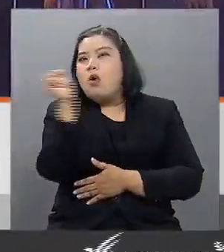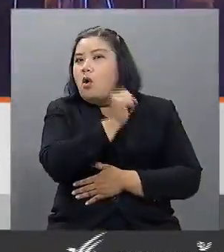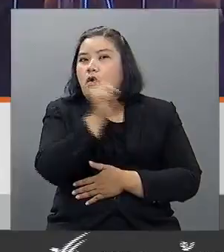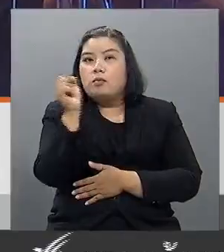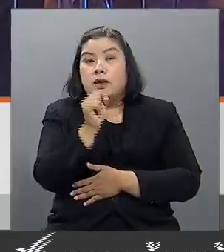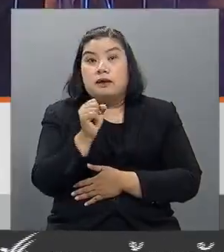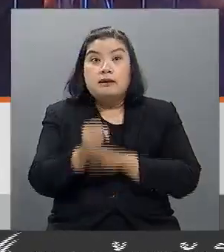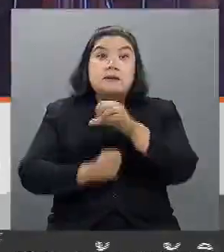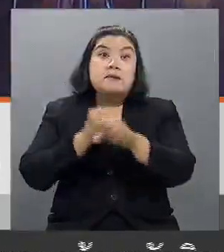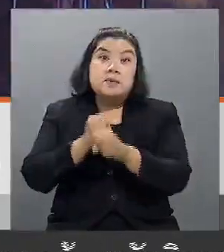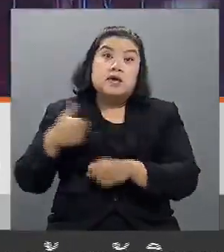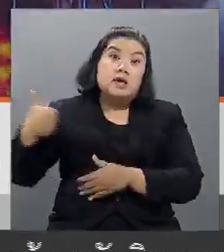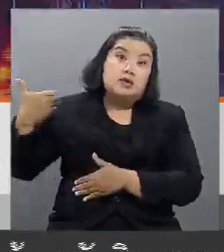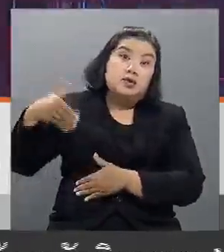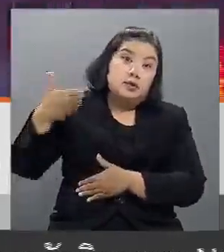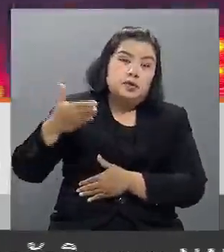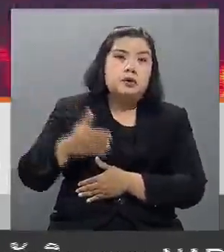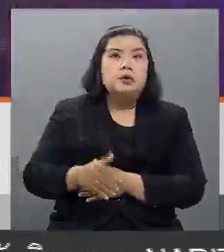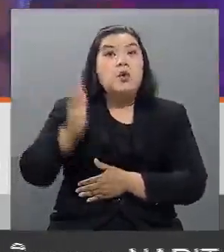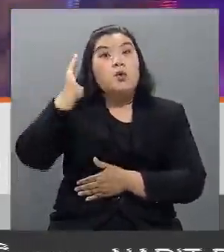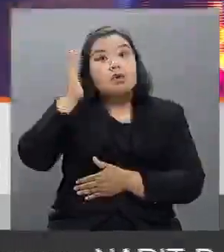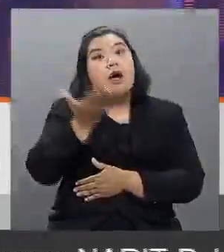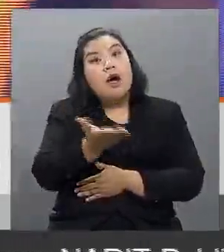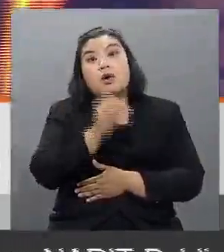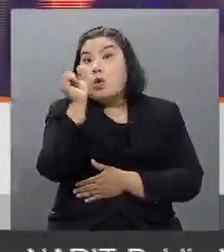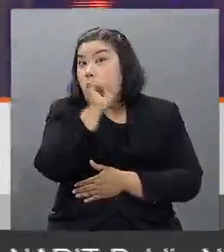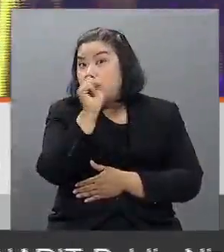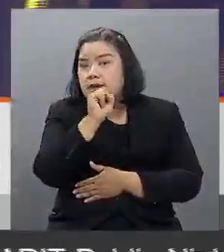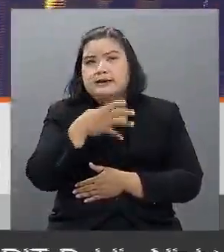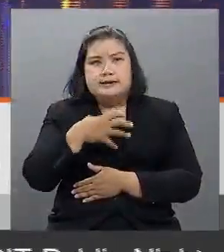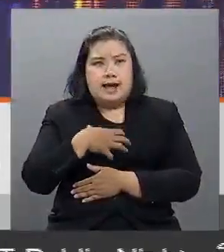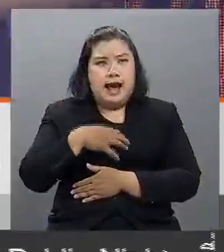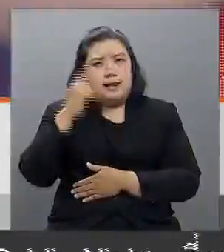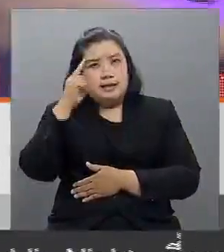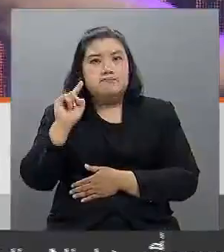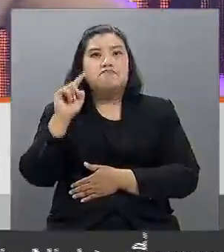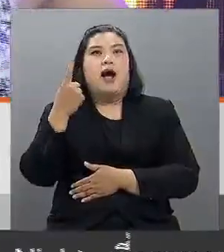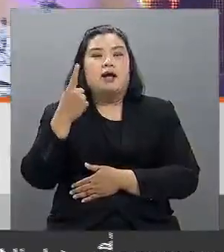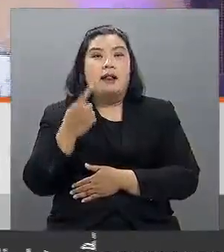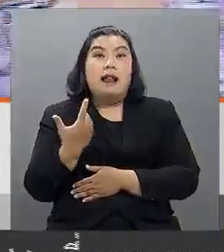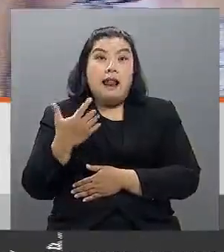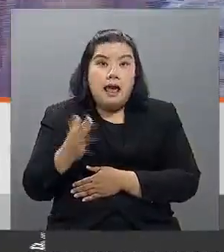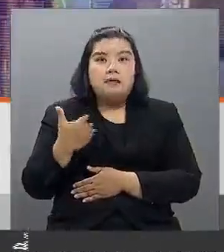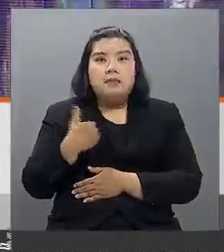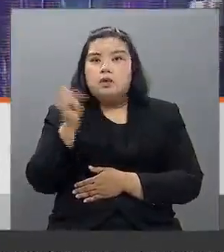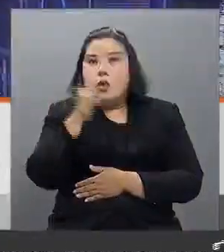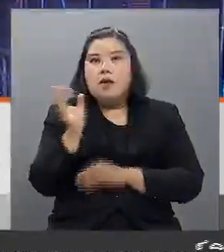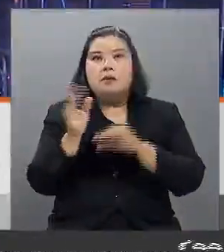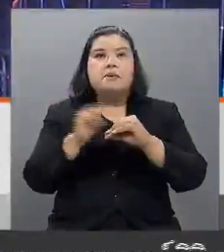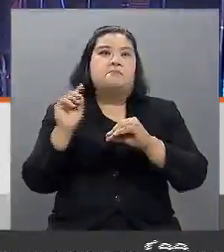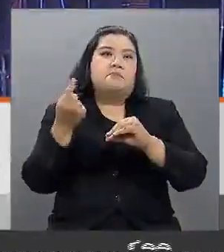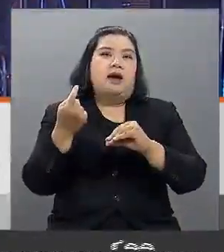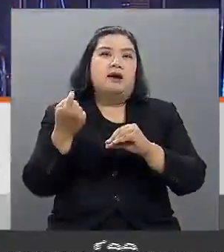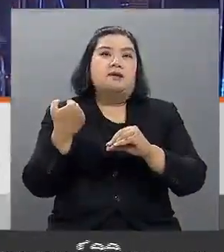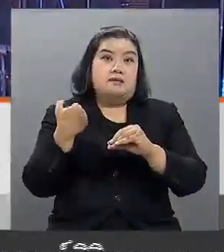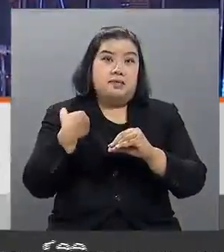ษมคมสันผุดไอเดียใหม่ทำเพลงให้เข้ากับยุคปรับจากจดหมายเป็นเพลงใหม่ชื่อเก๋ว่าแชทสุดท้ายเอ